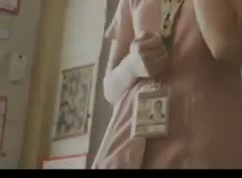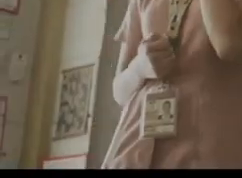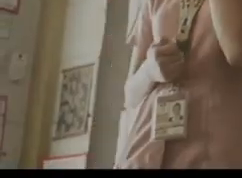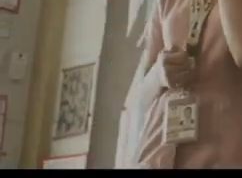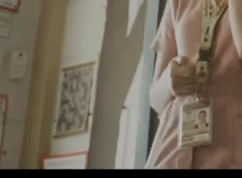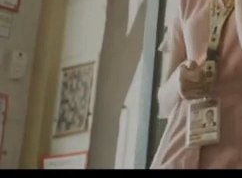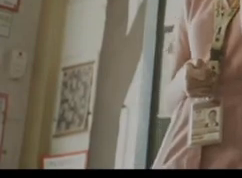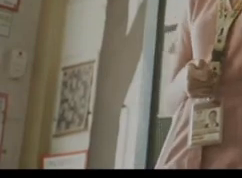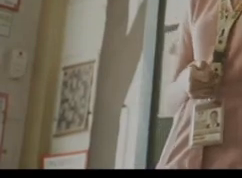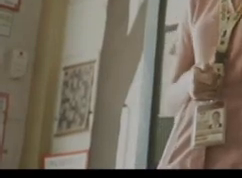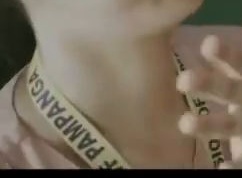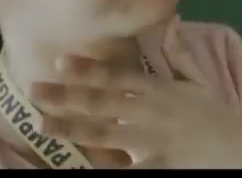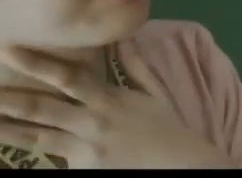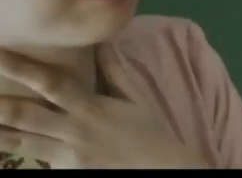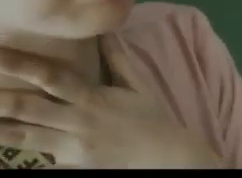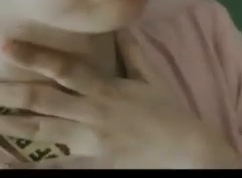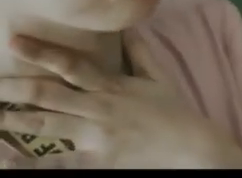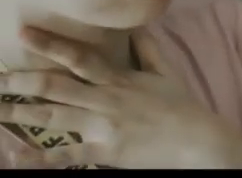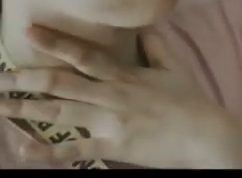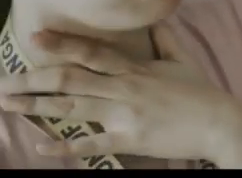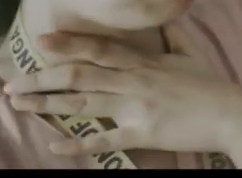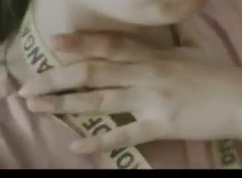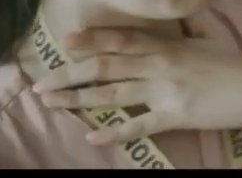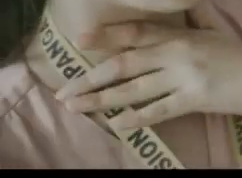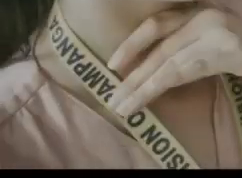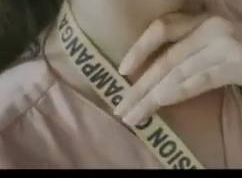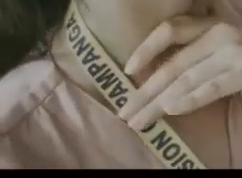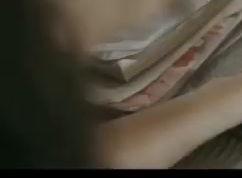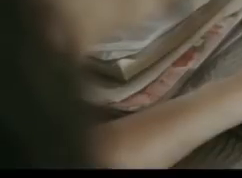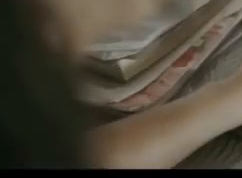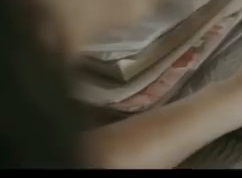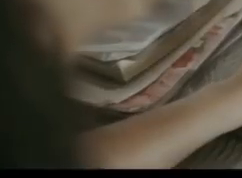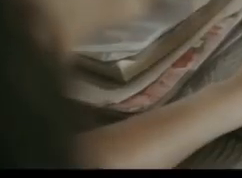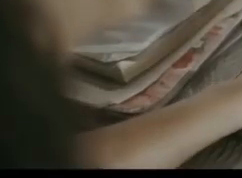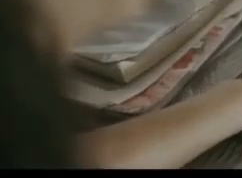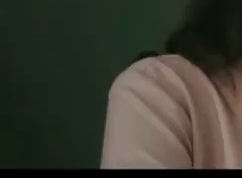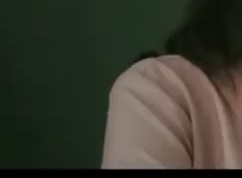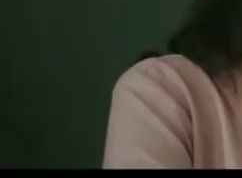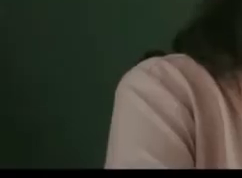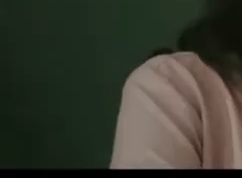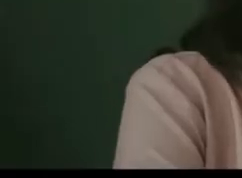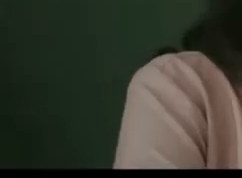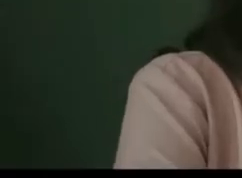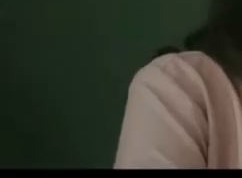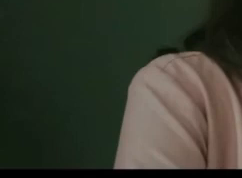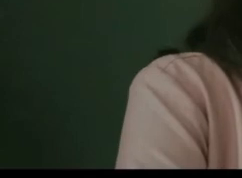Kung minsan, tinatalo ng pagod ang ligaya.